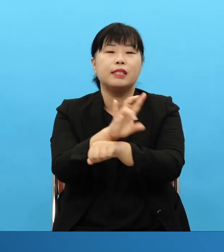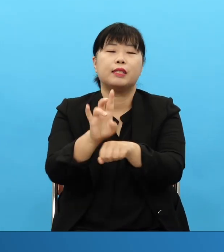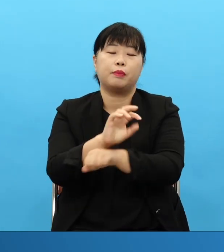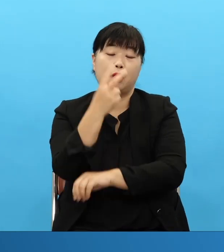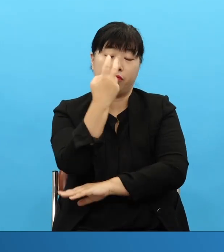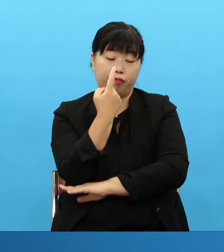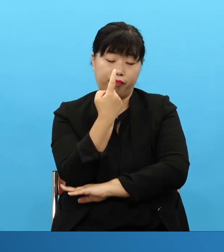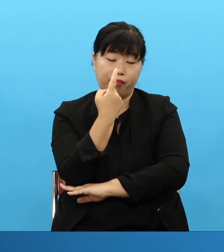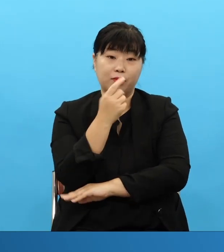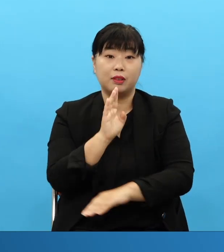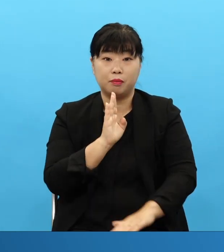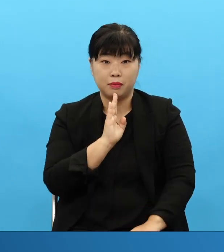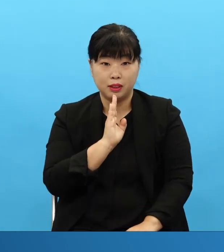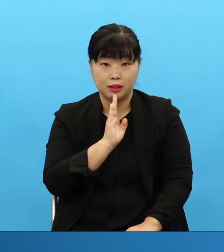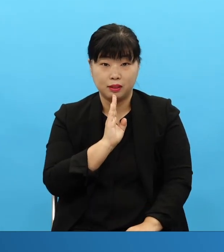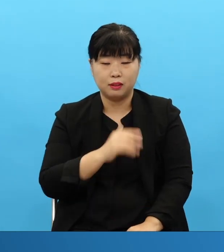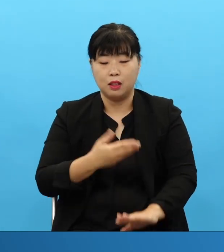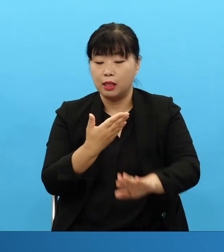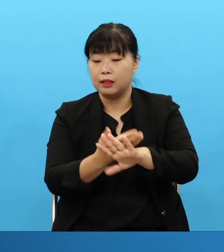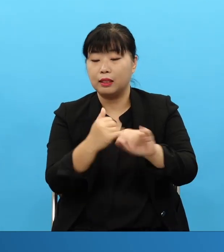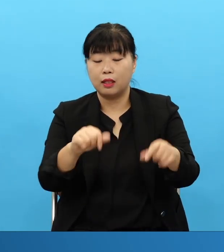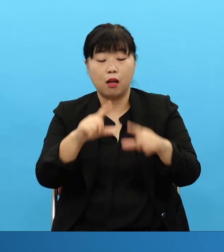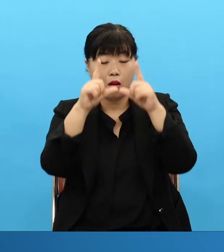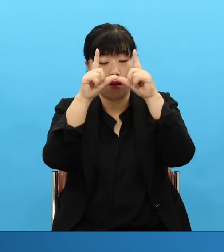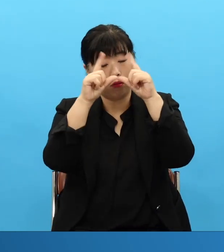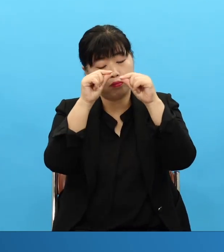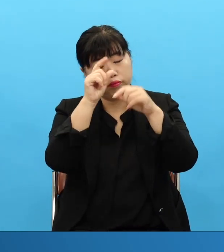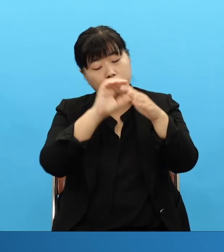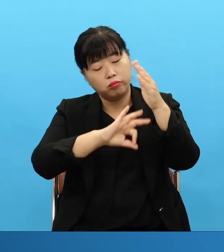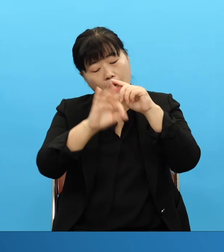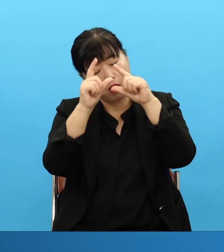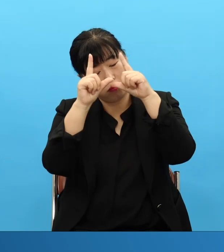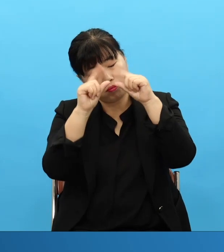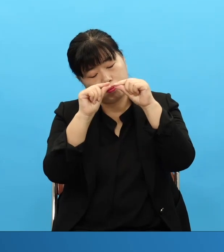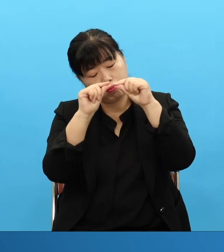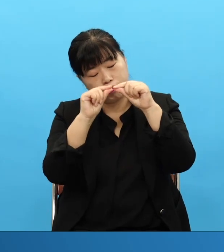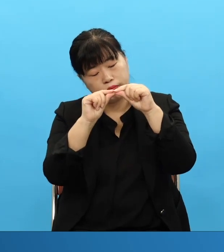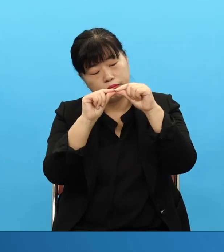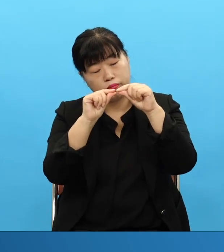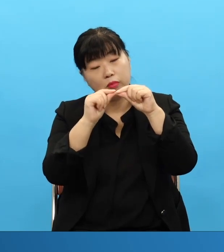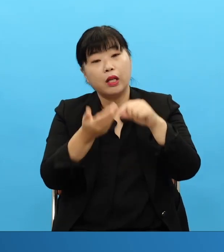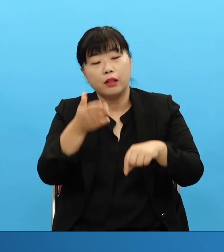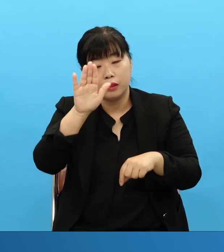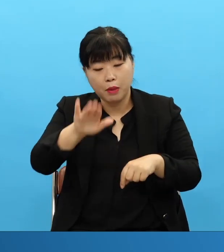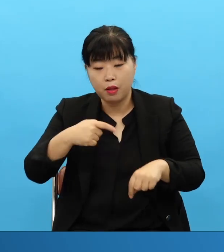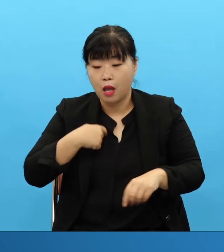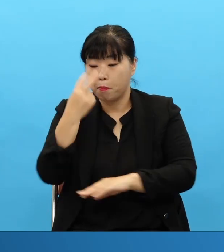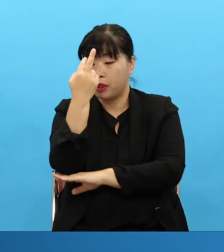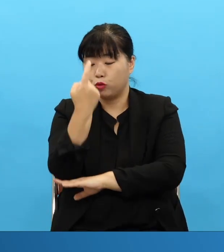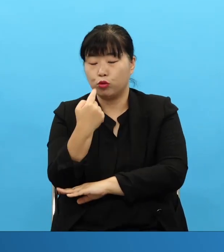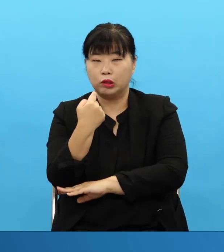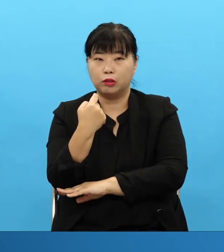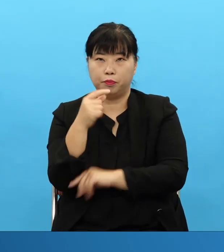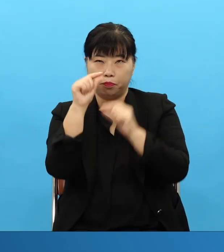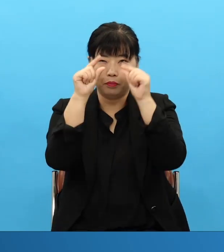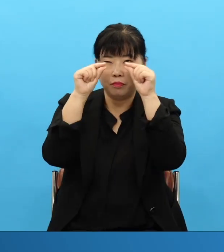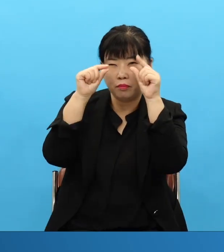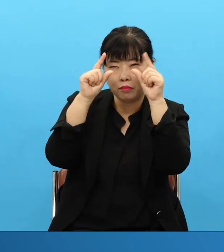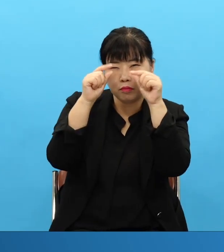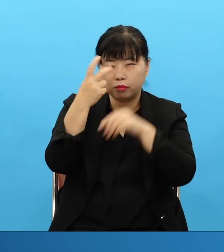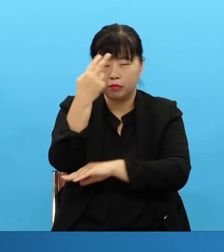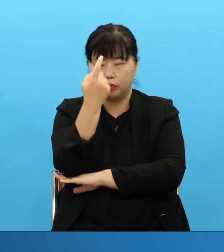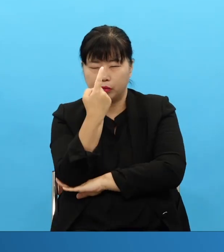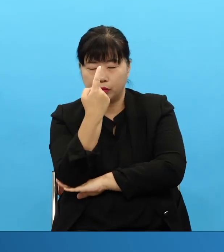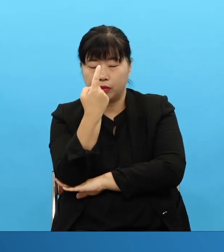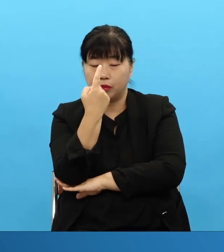a day. 파수꾼은 다른 사람 잘 때 일어나서 성을 지킵니다. And while others are sleeping, watchmen get up and guard the city. 항상